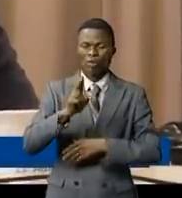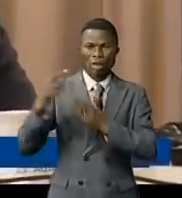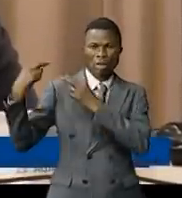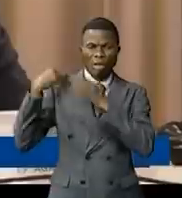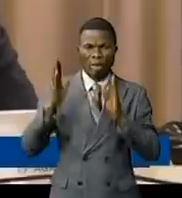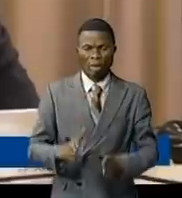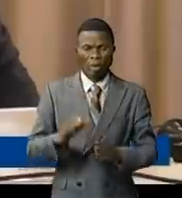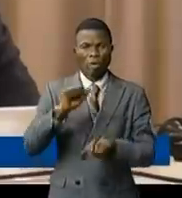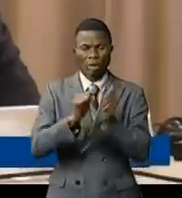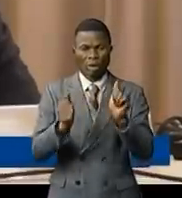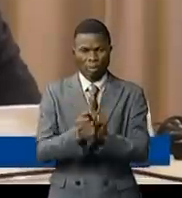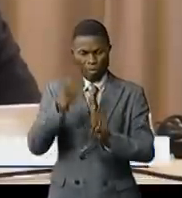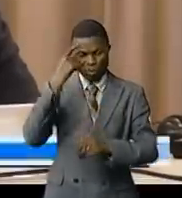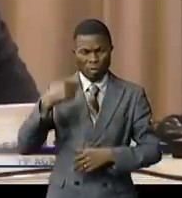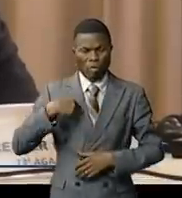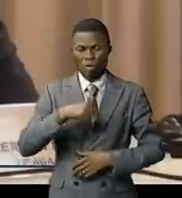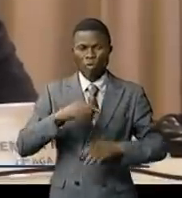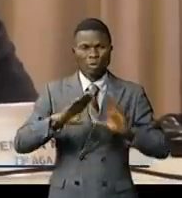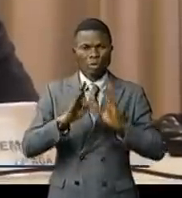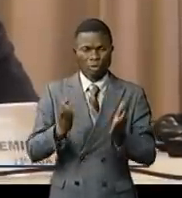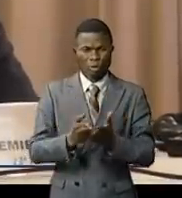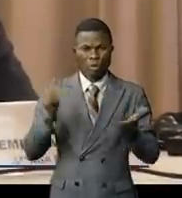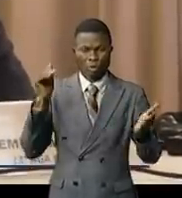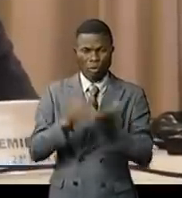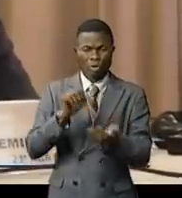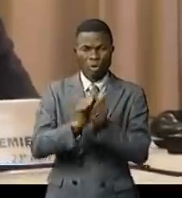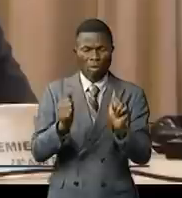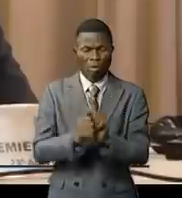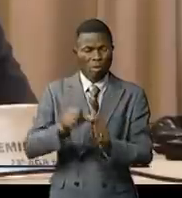au combat qui est le nôtre contre la criminalité